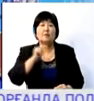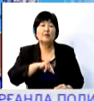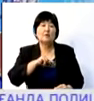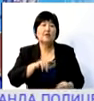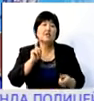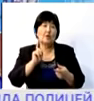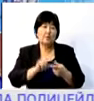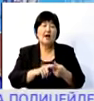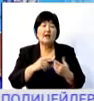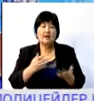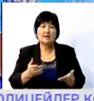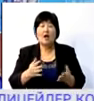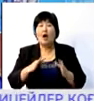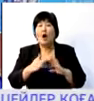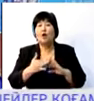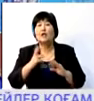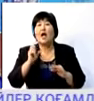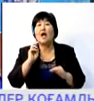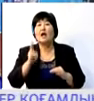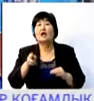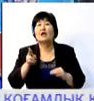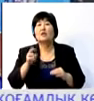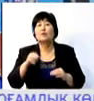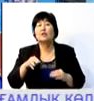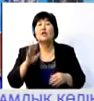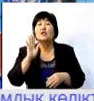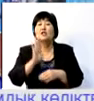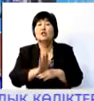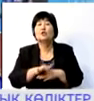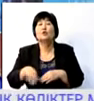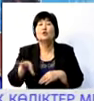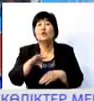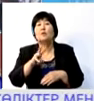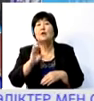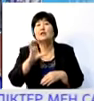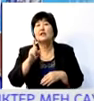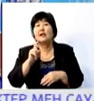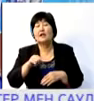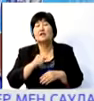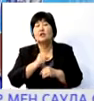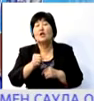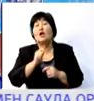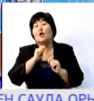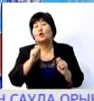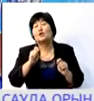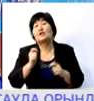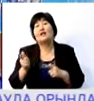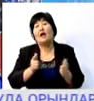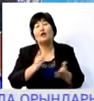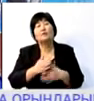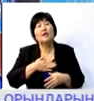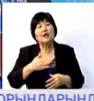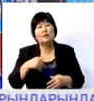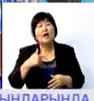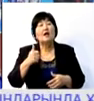байланысты, мына аудан әкімінің шешімімен, мәслихаттың шешімімен жүлделерін тағайындап отыр. Соны өзі рахмет айтамыз.